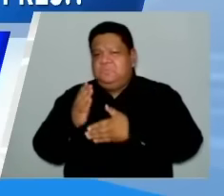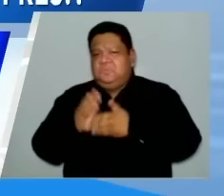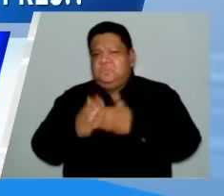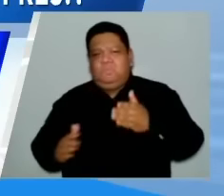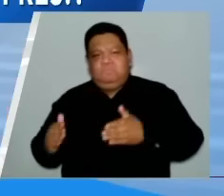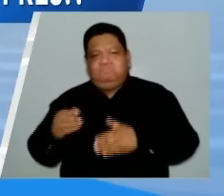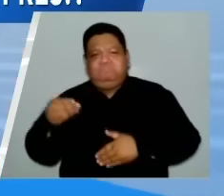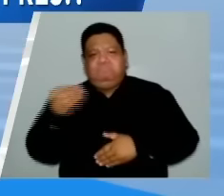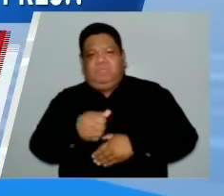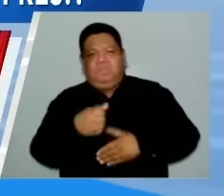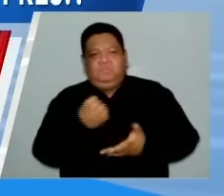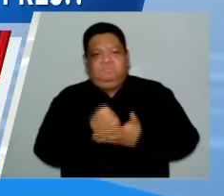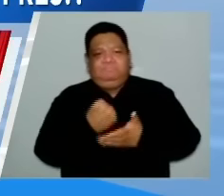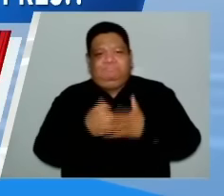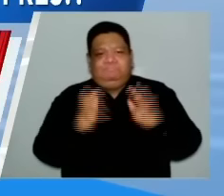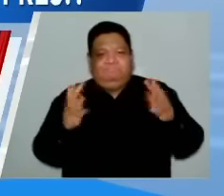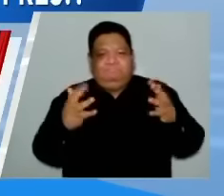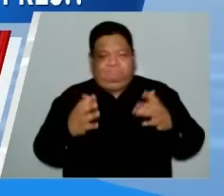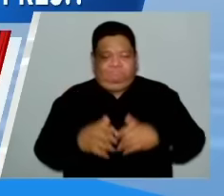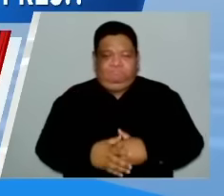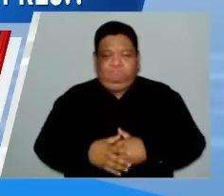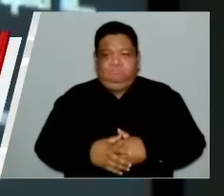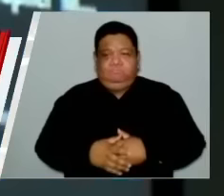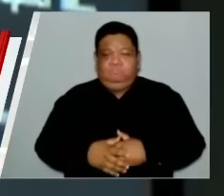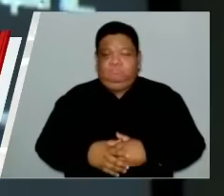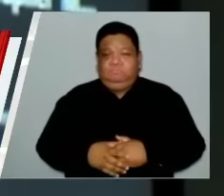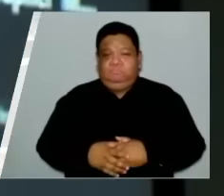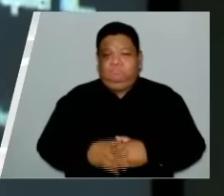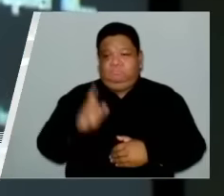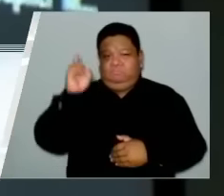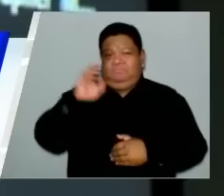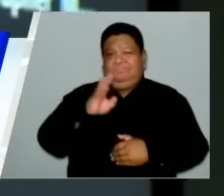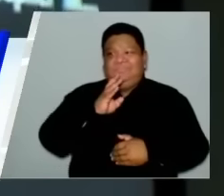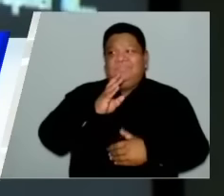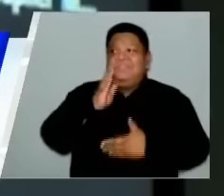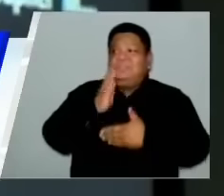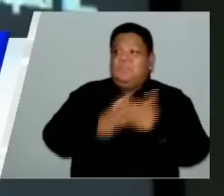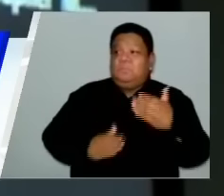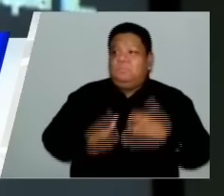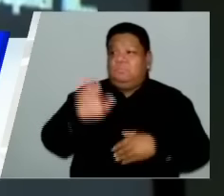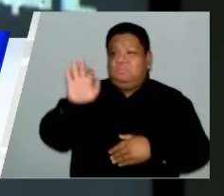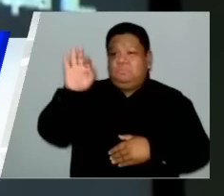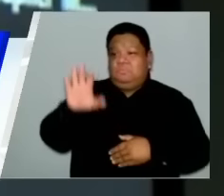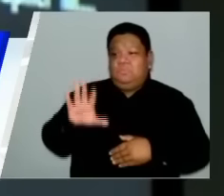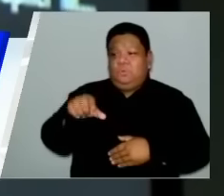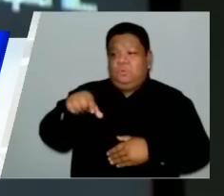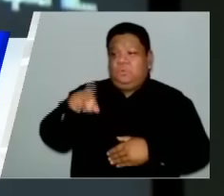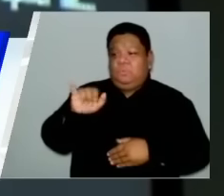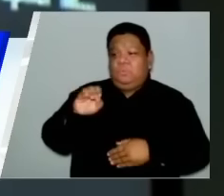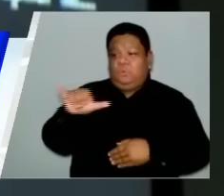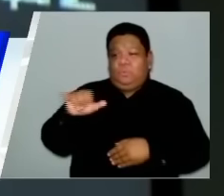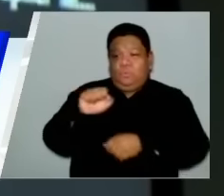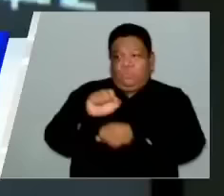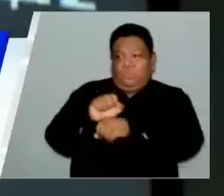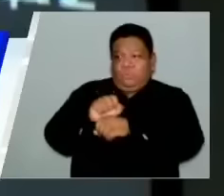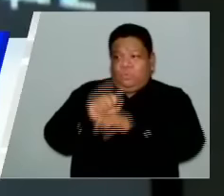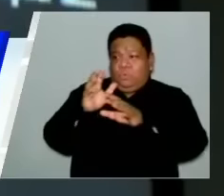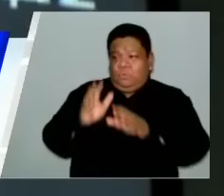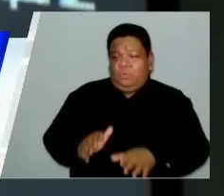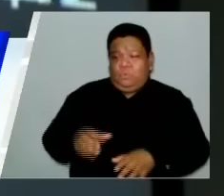mga worker ni Pastor Quibuloy, walang mga sahod yan. May outsiders, ano po, Elias